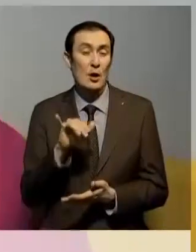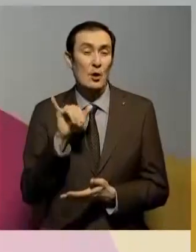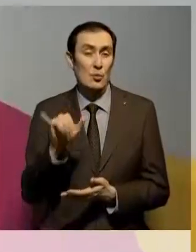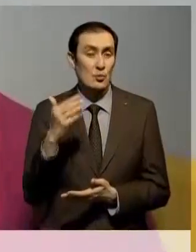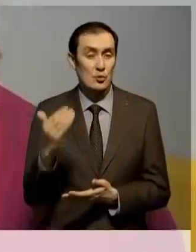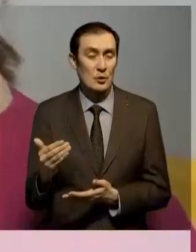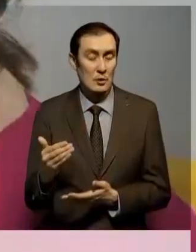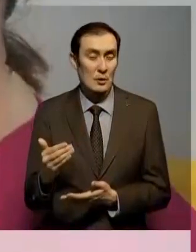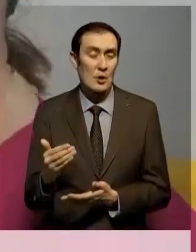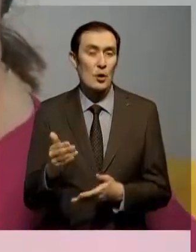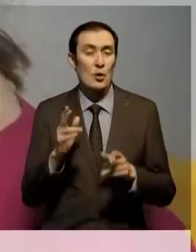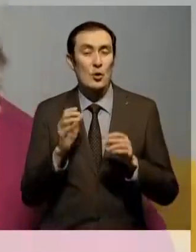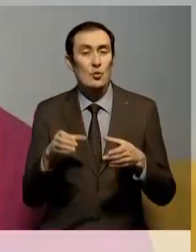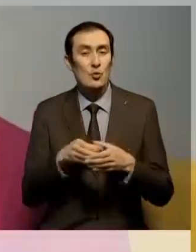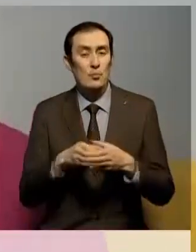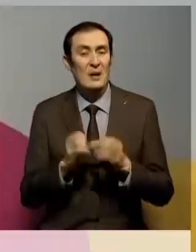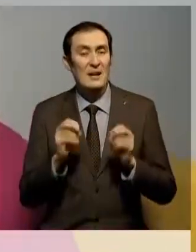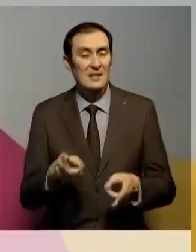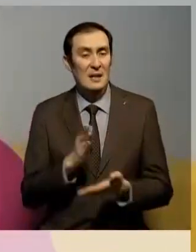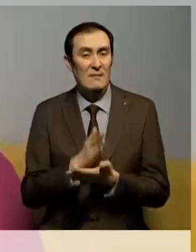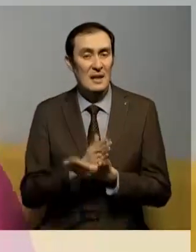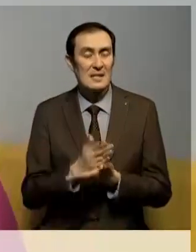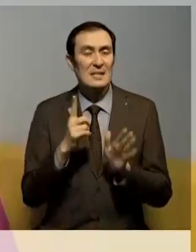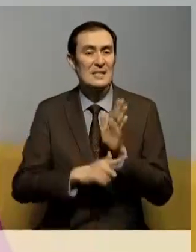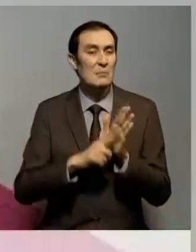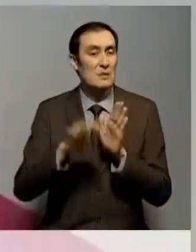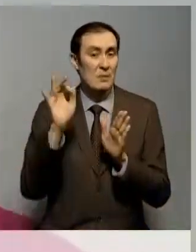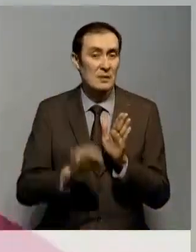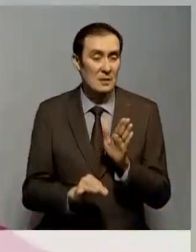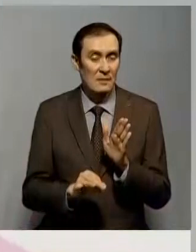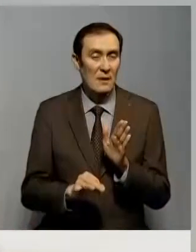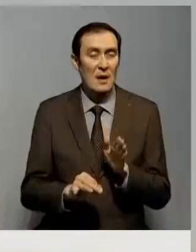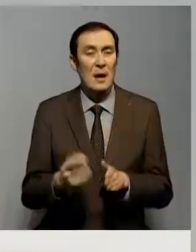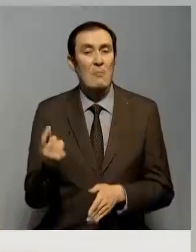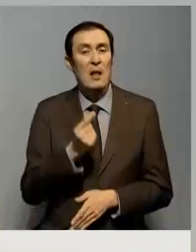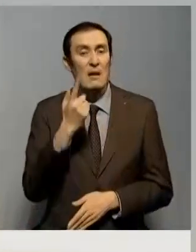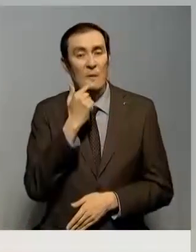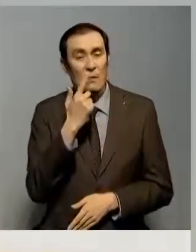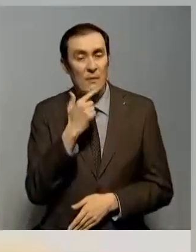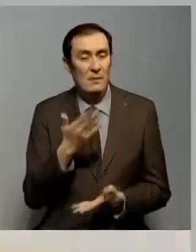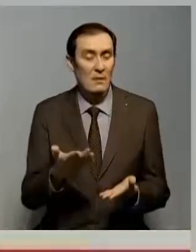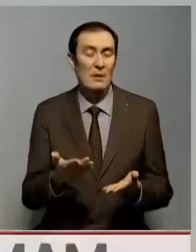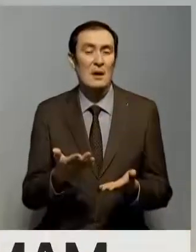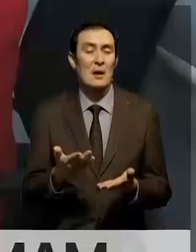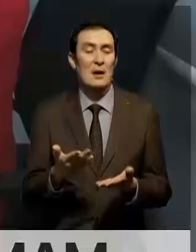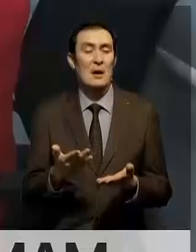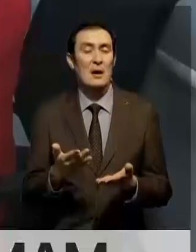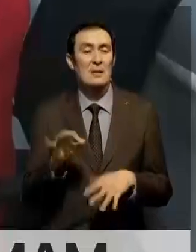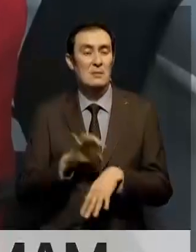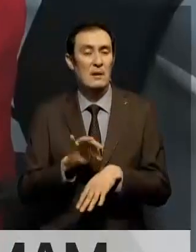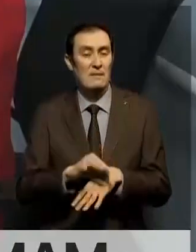них группа высокого риска является 70 процентов анемия беременность пороки